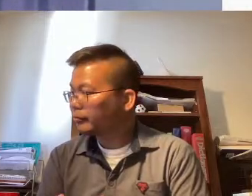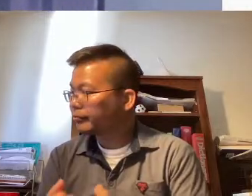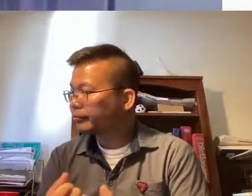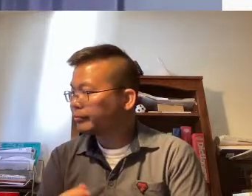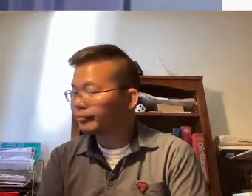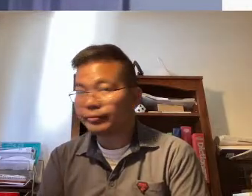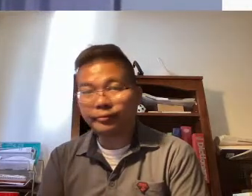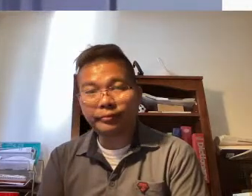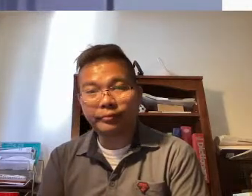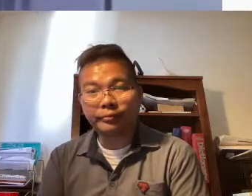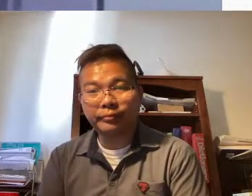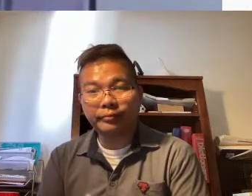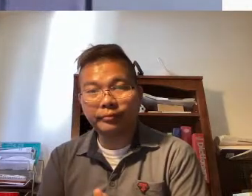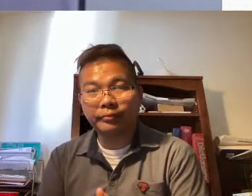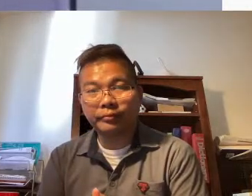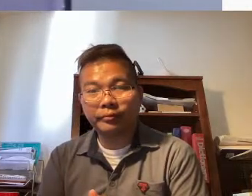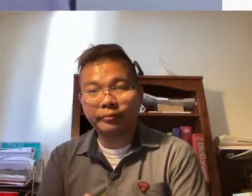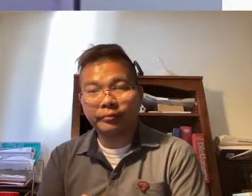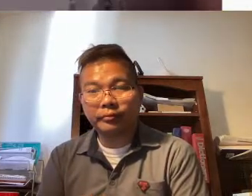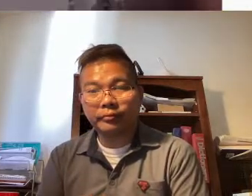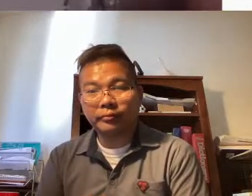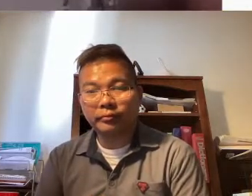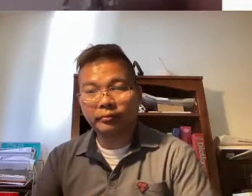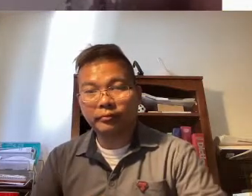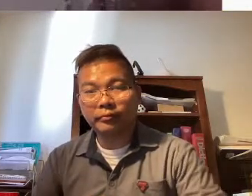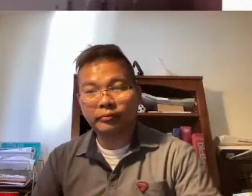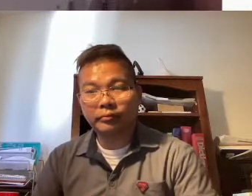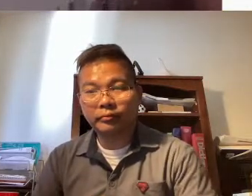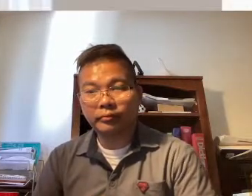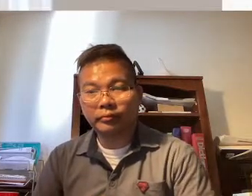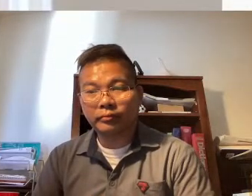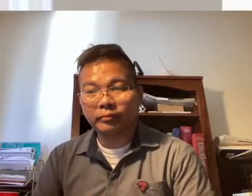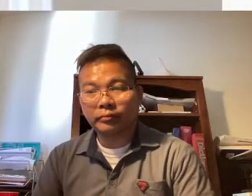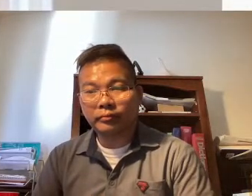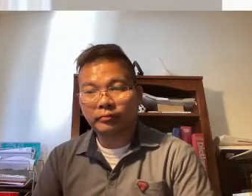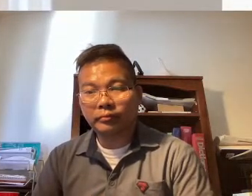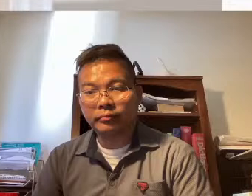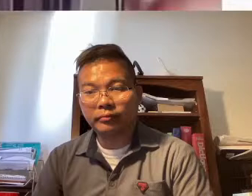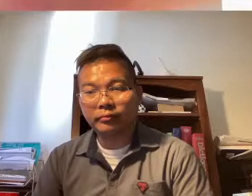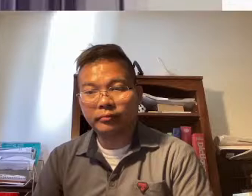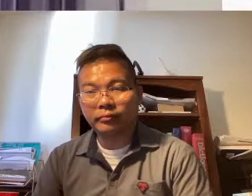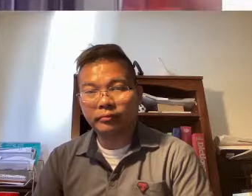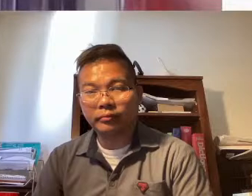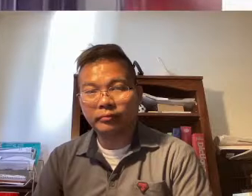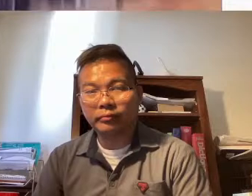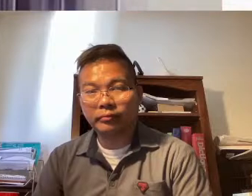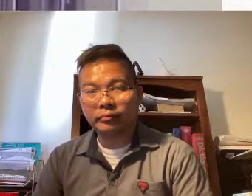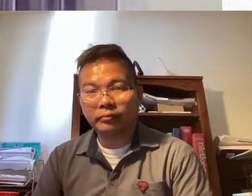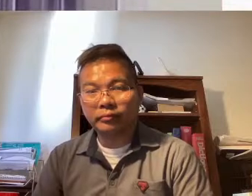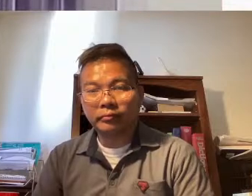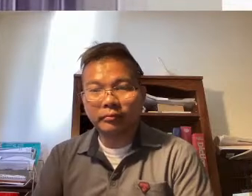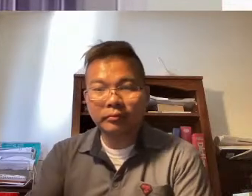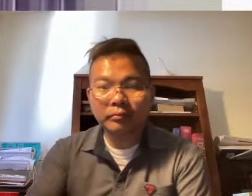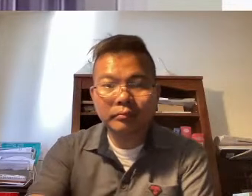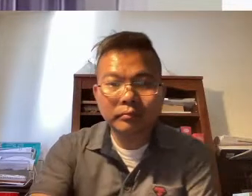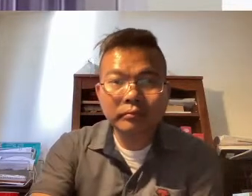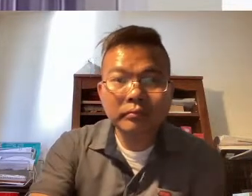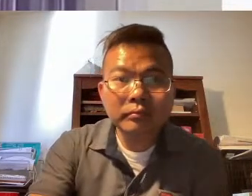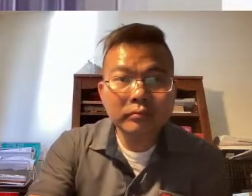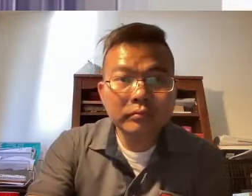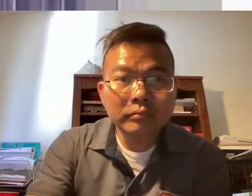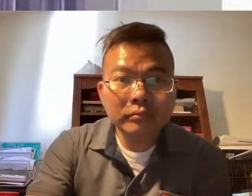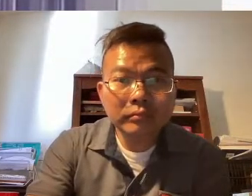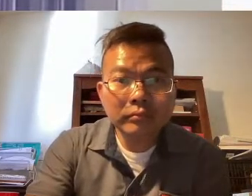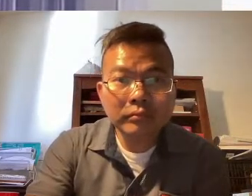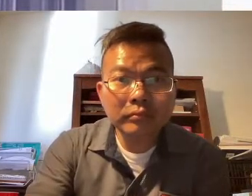có cái sổ tiết kiệm nó 100 tỷ thì ngân hàng phải xác nhận cho tôi là có số dư 100 tỷ. Nhưng tôi có thể vay lại 95